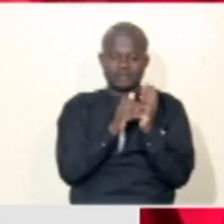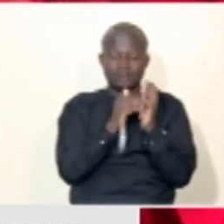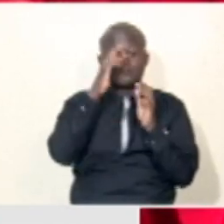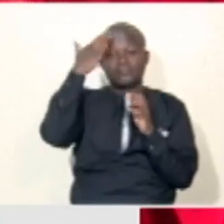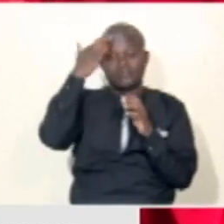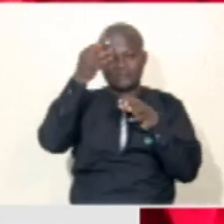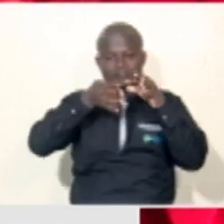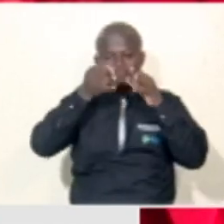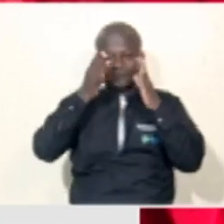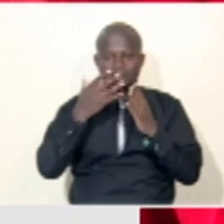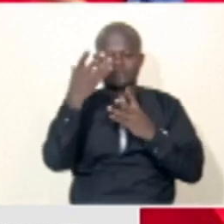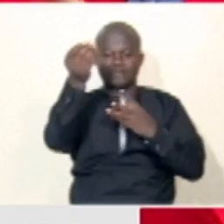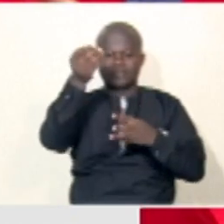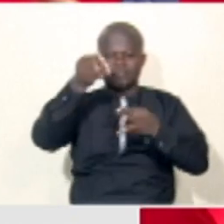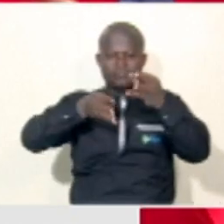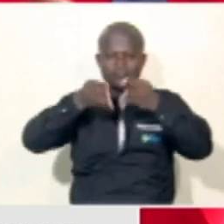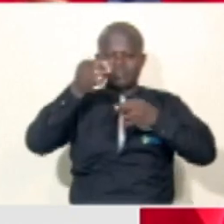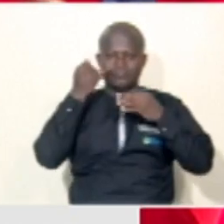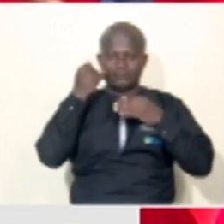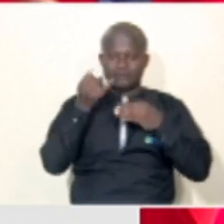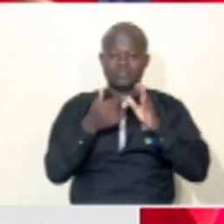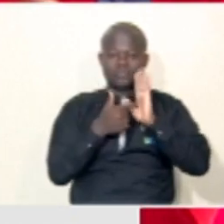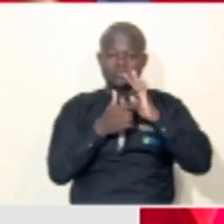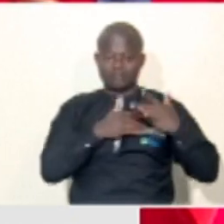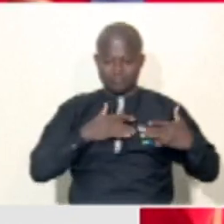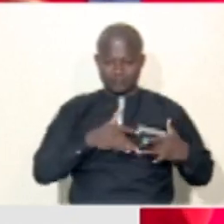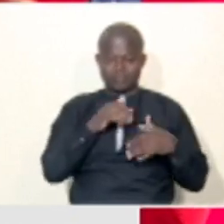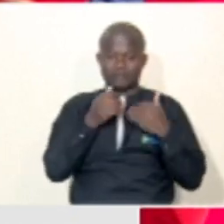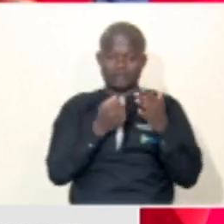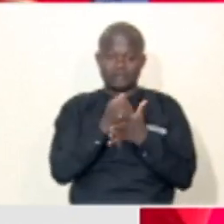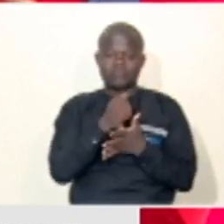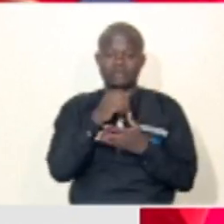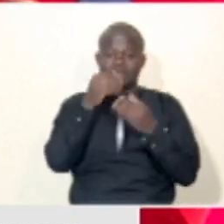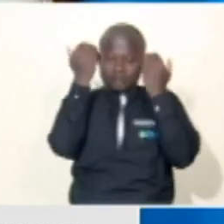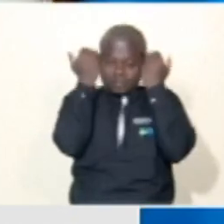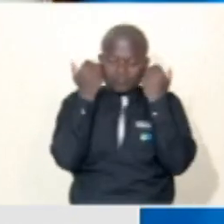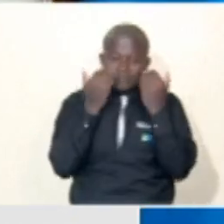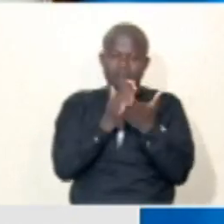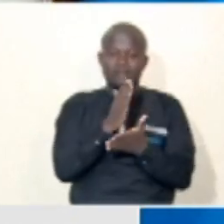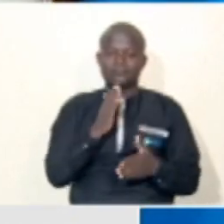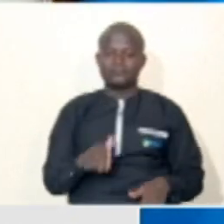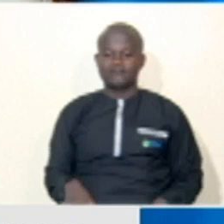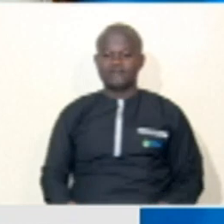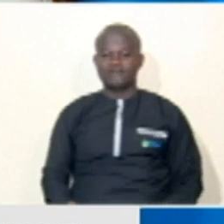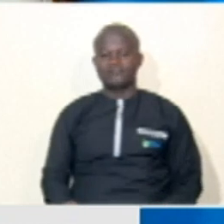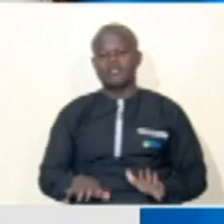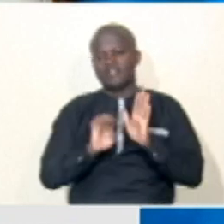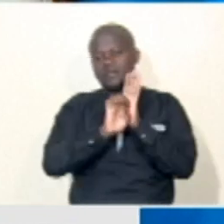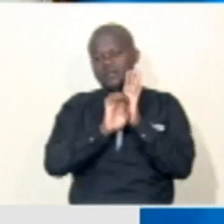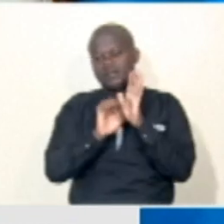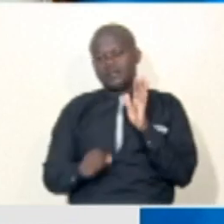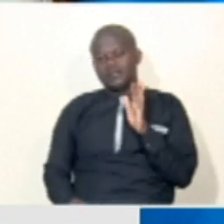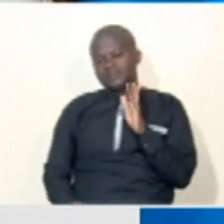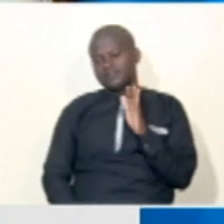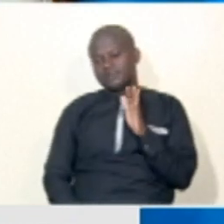hazirikanwa umucamanza ugiye guca urubanza niba amarangamutima ye azatuma atanga ubutabera nyabwo. Nabanka urugero,